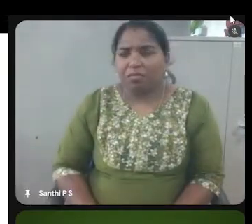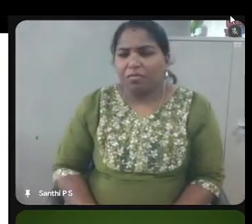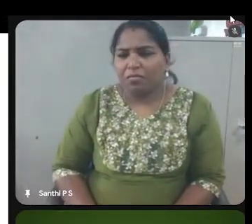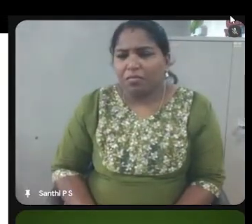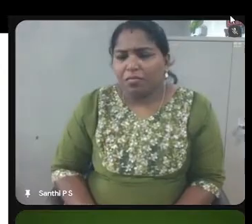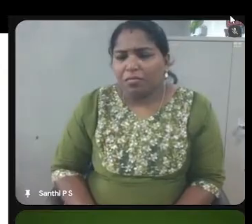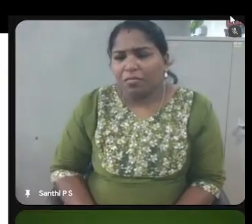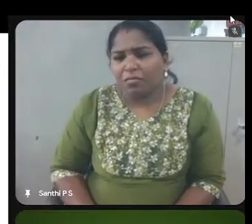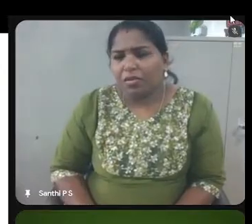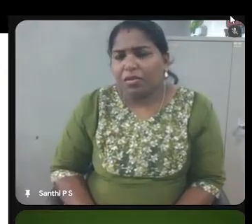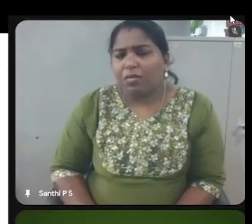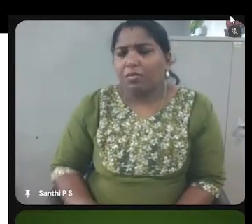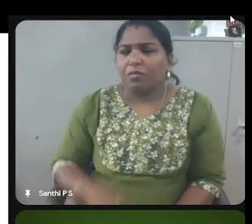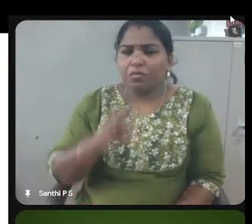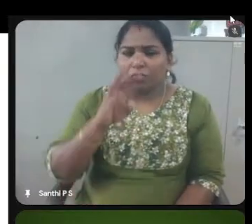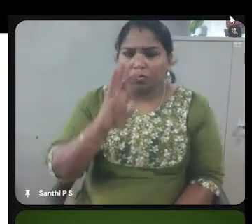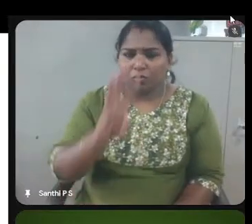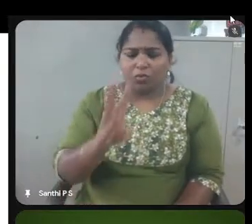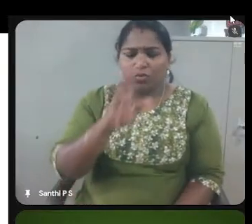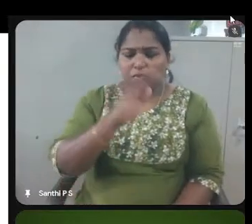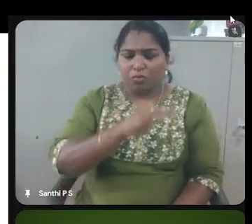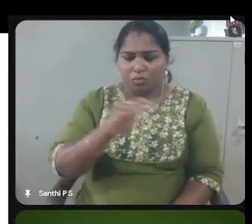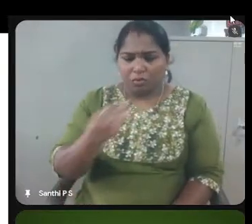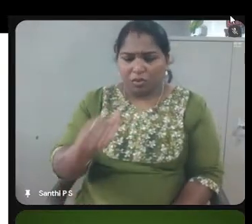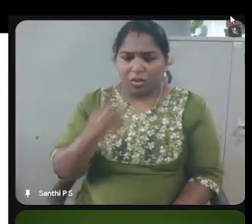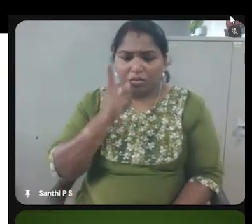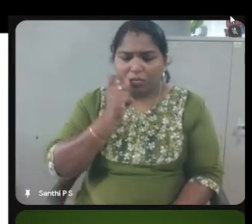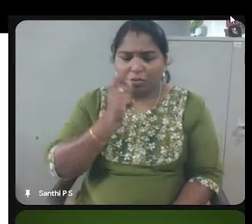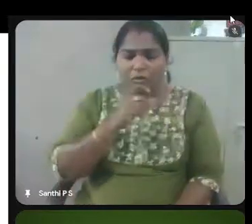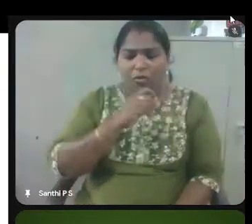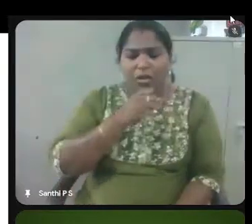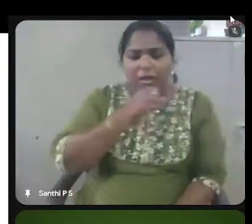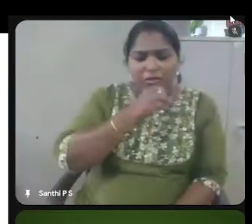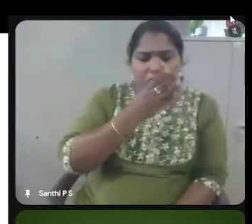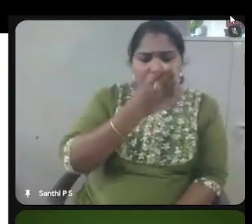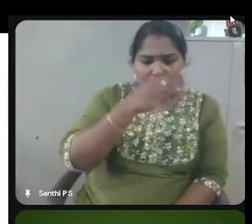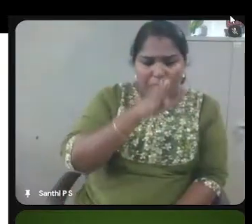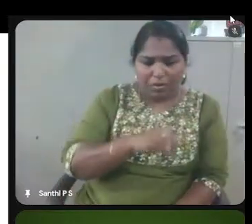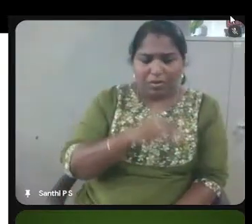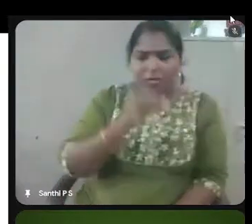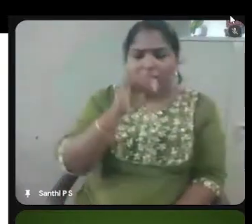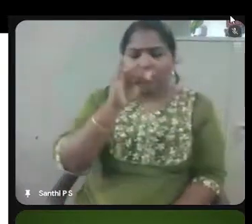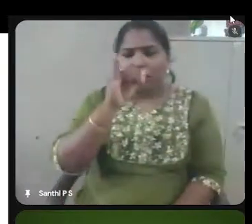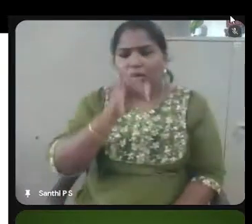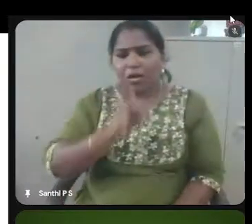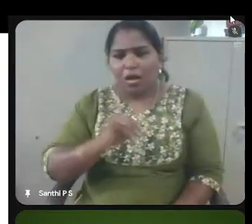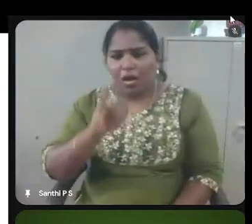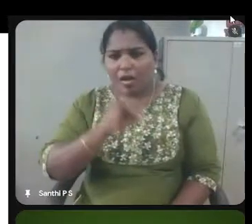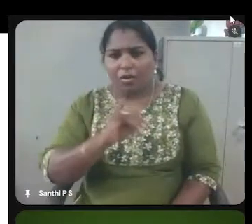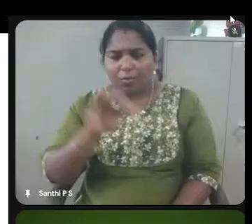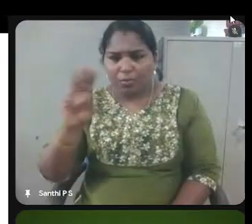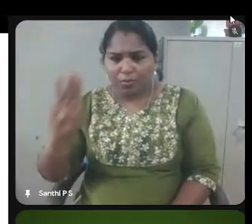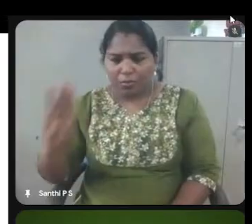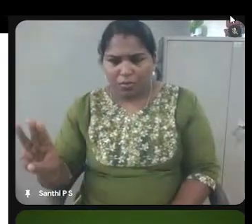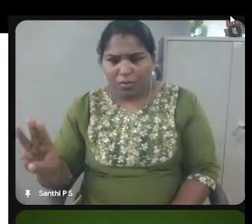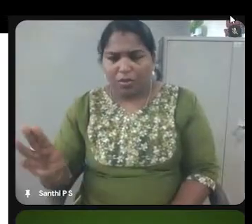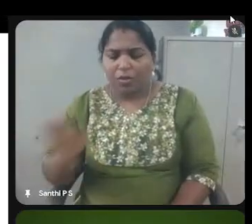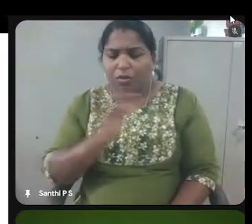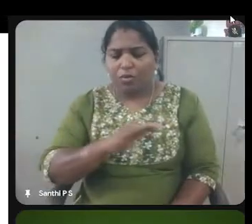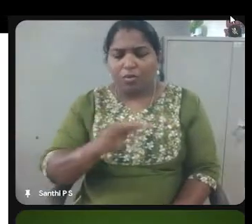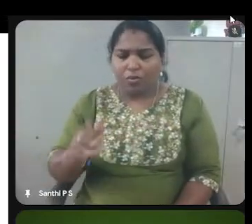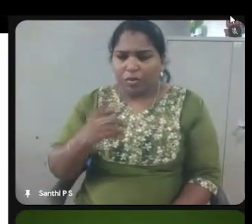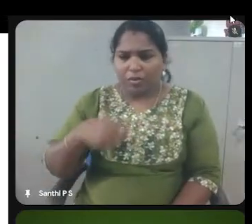3 ആൺകുട്ടികളാണ്. ഒരാൾക്ക് 9 വയസ്സ്, ഒരാൾക്ക് 7 വയസ്സ്, ഒരാൾക്ക് 3 വയസ്സ്. അപ്പം കുട്ടികൾക്ക് TV